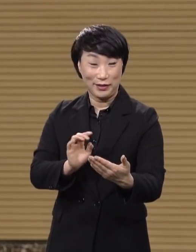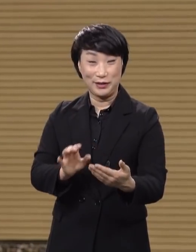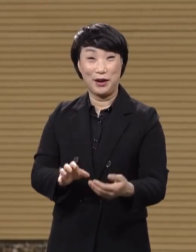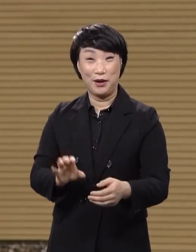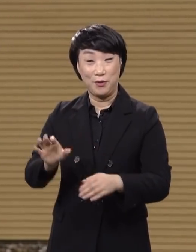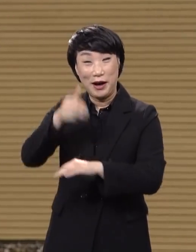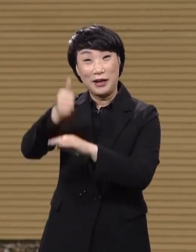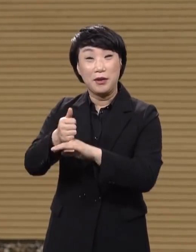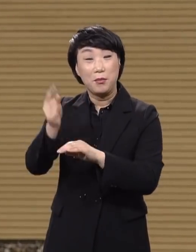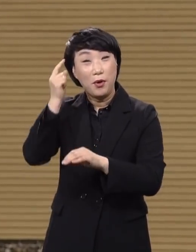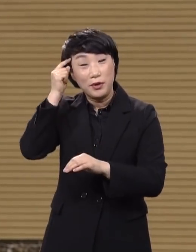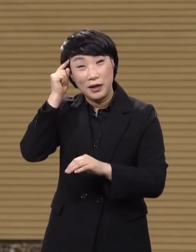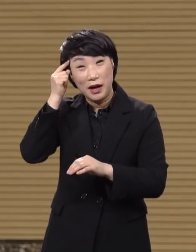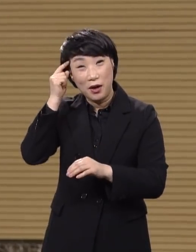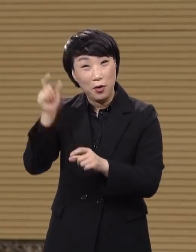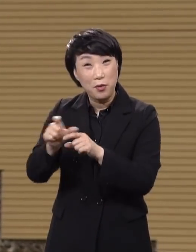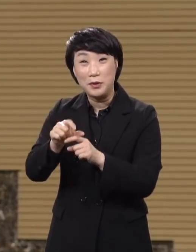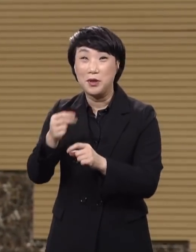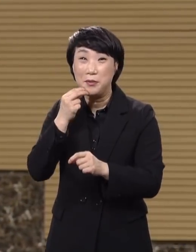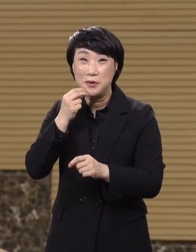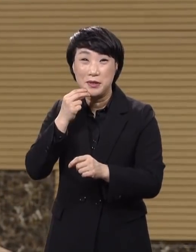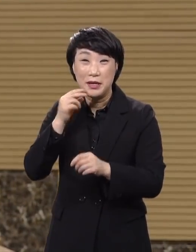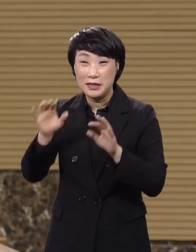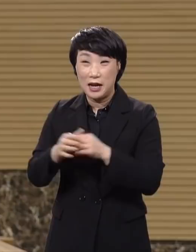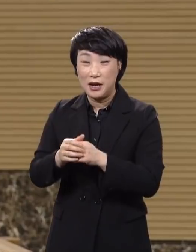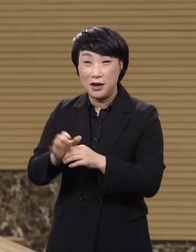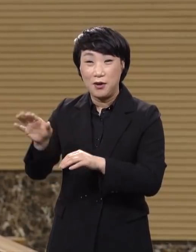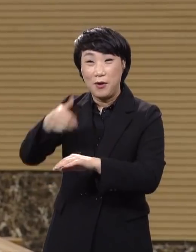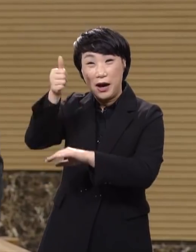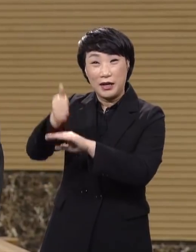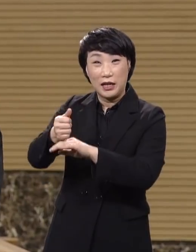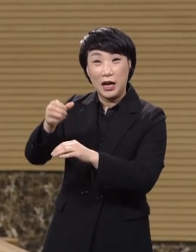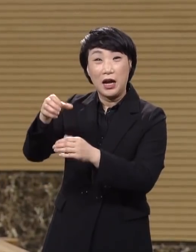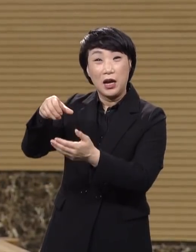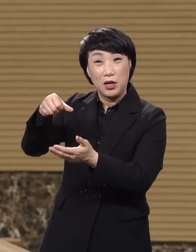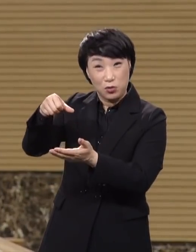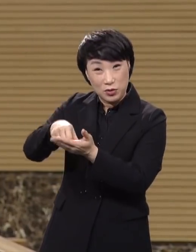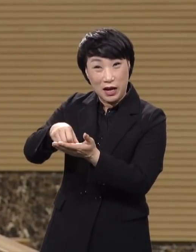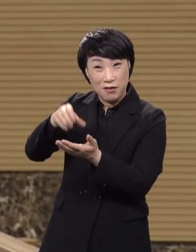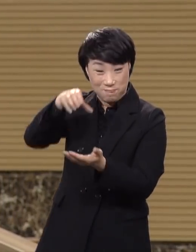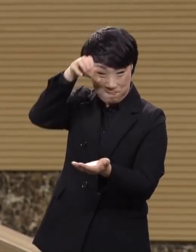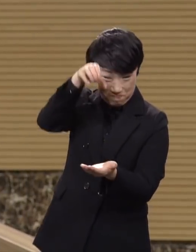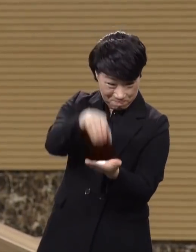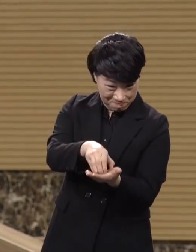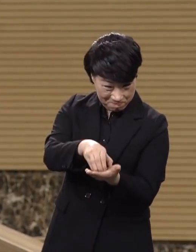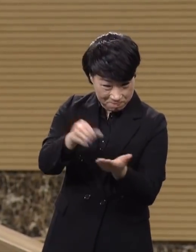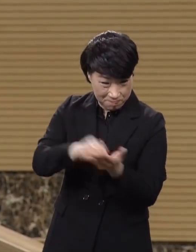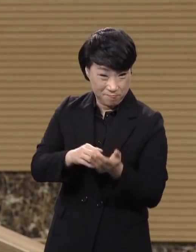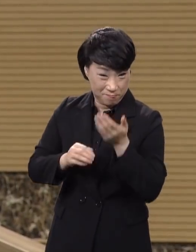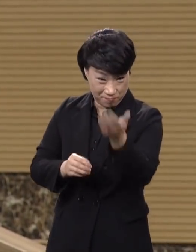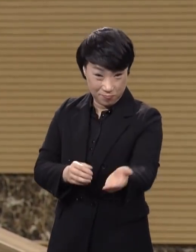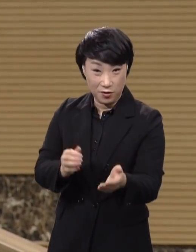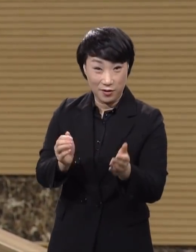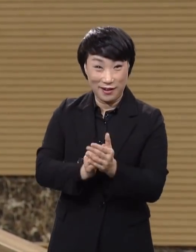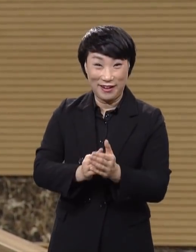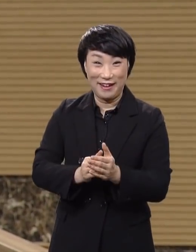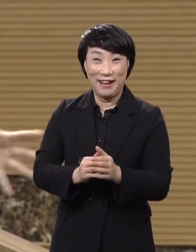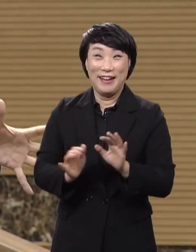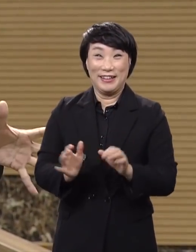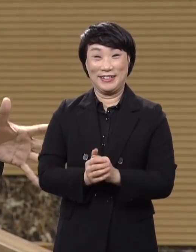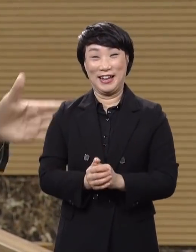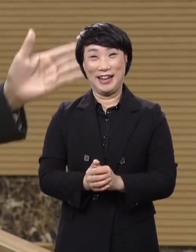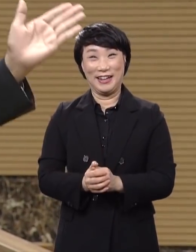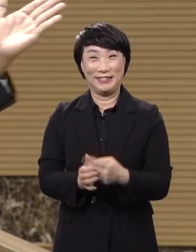그 생각지도 않고 아직 반지에 있던 어인을 꽉 찍었습니다. 찍는